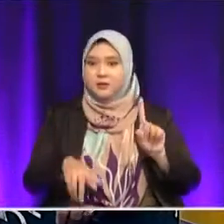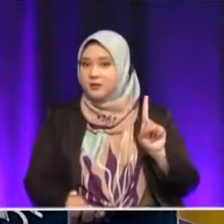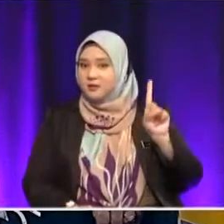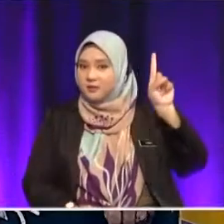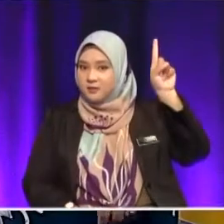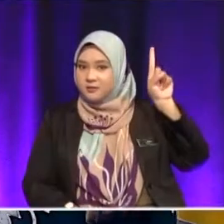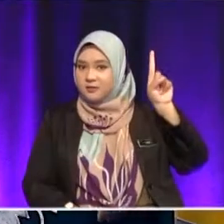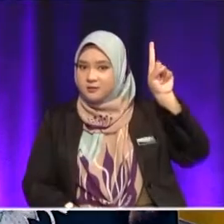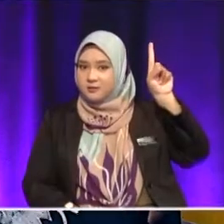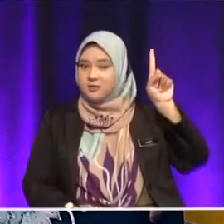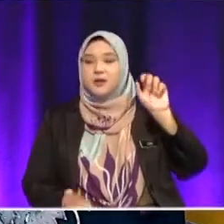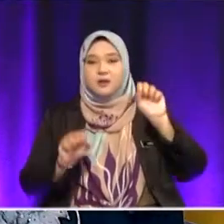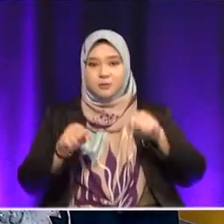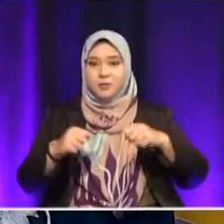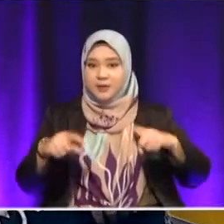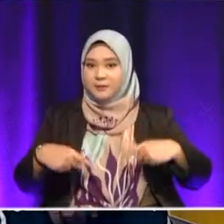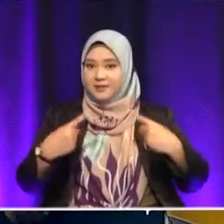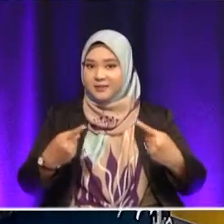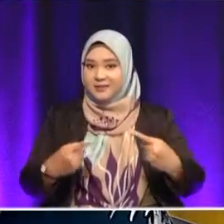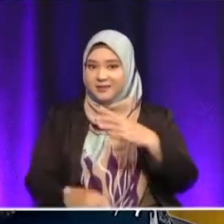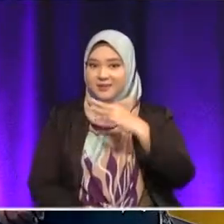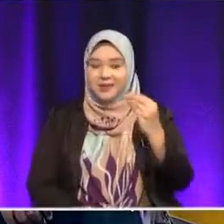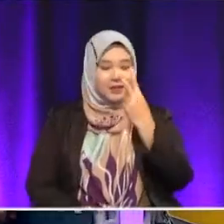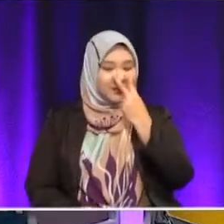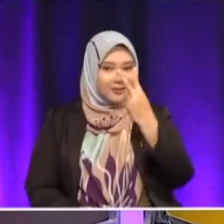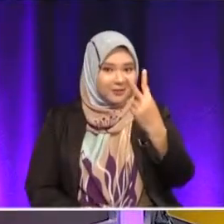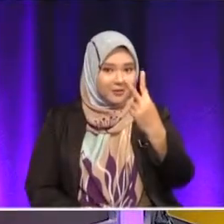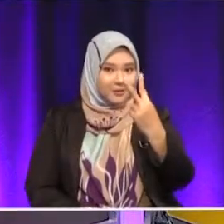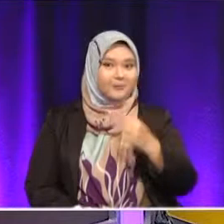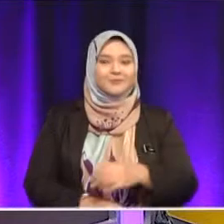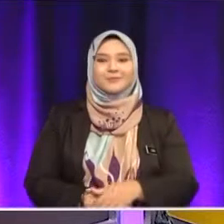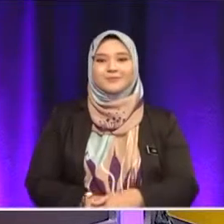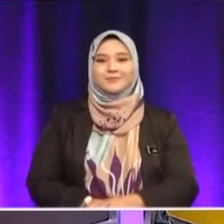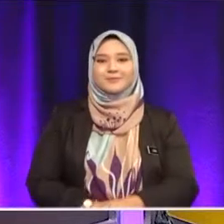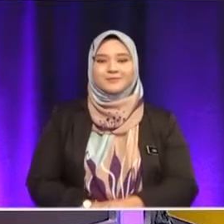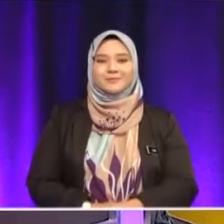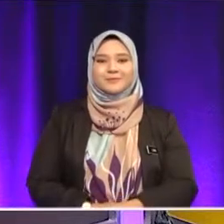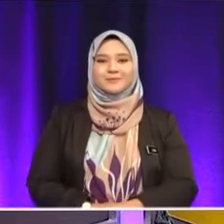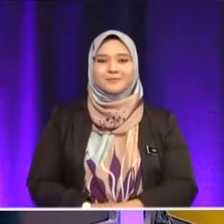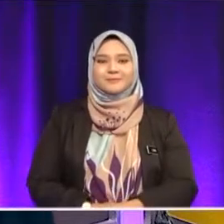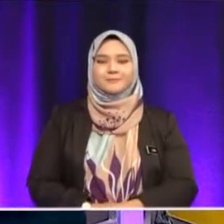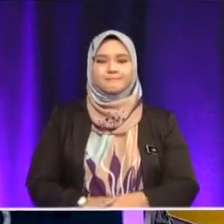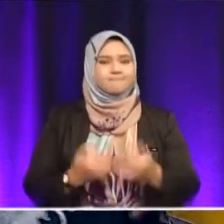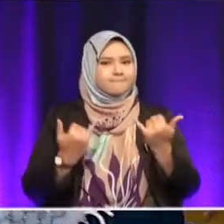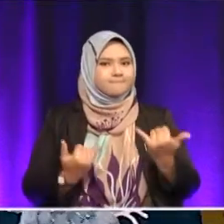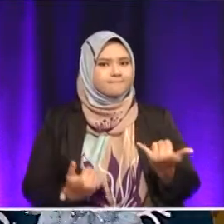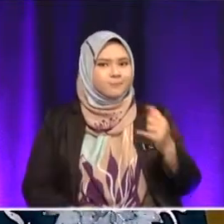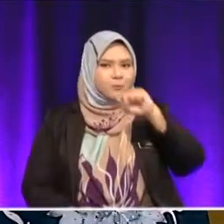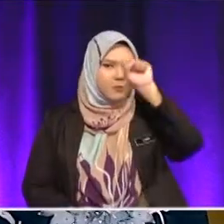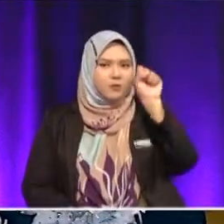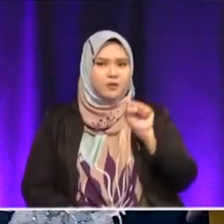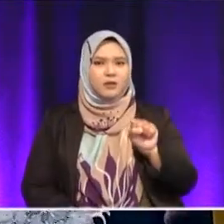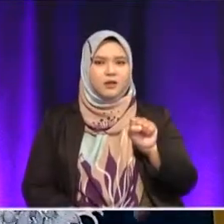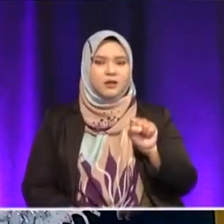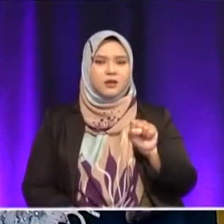Nah kita minta murid-murid kita untuk buat justifikasi kepentingan tapak warisan dunia kepada